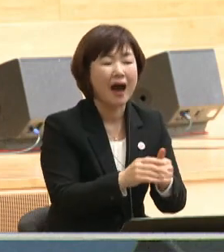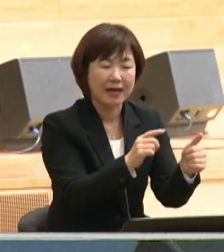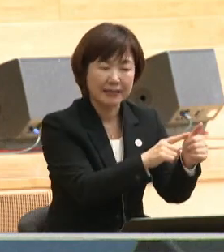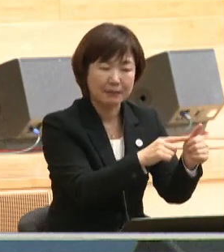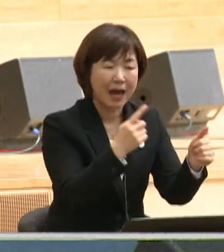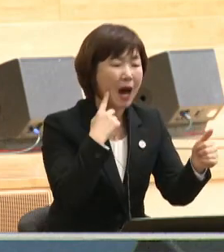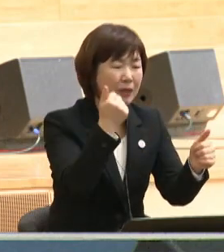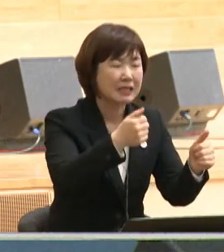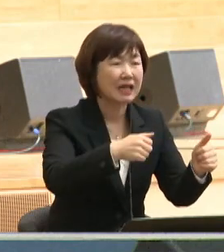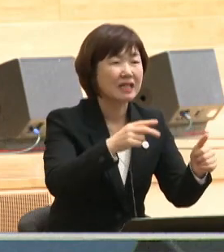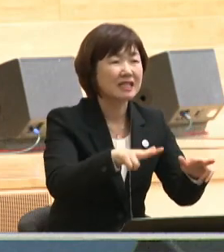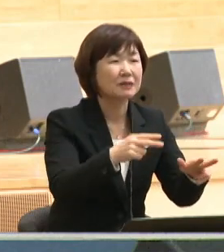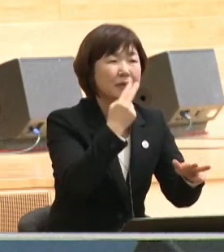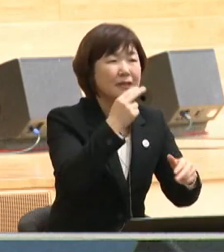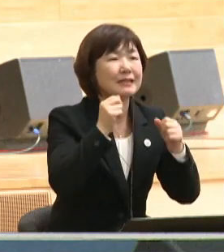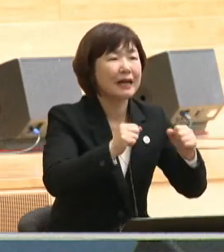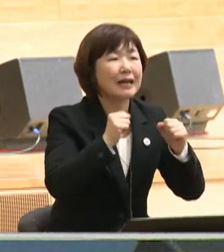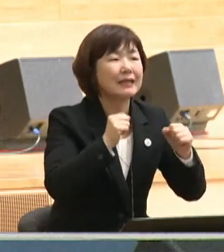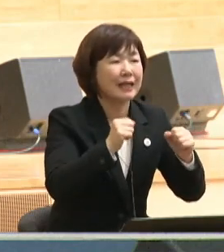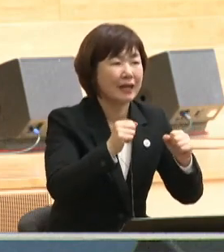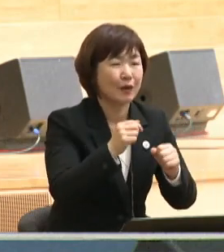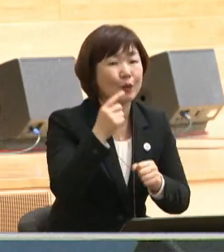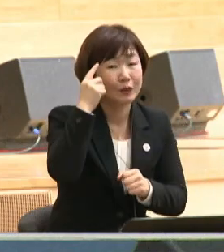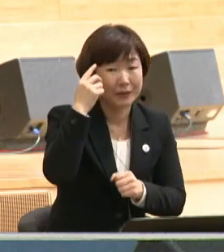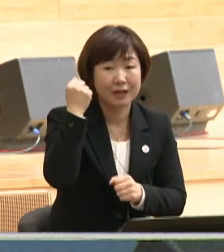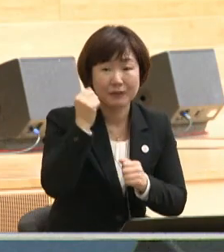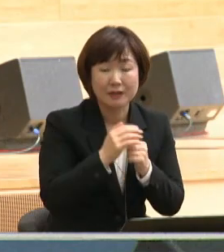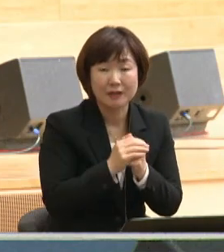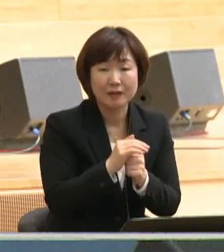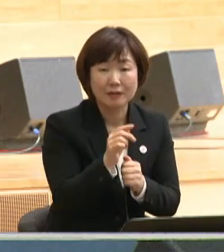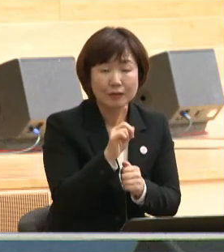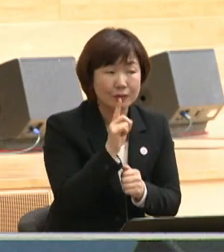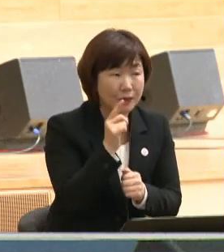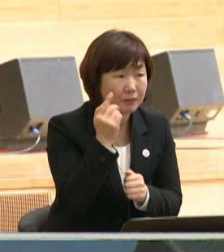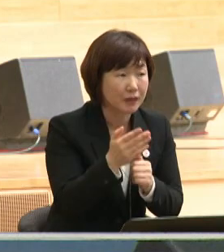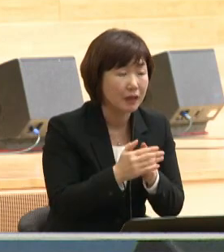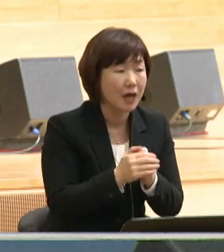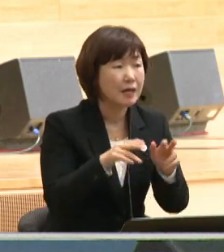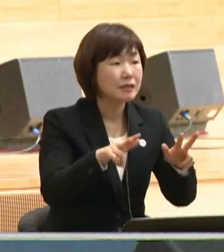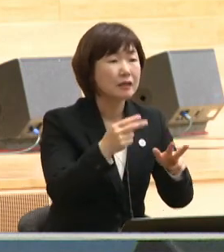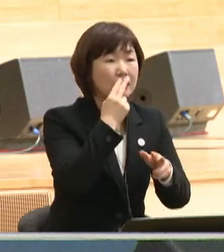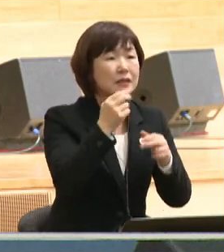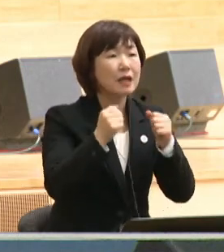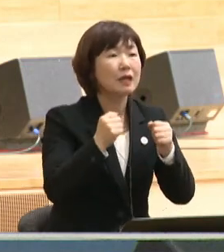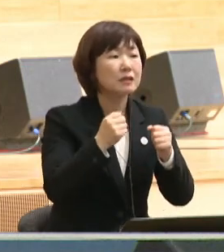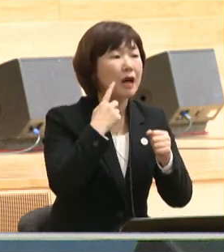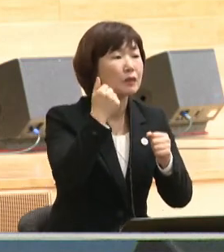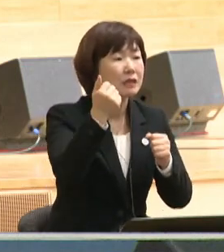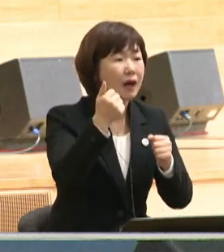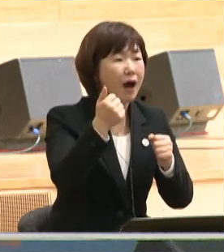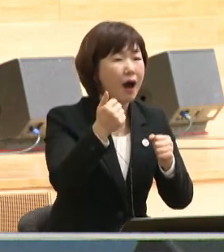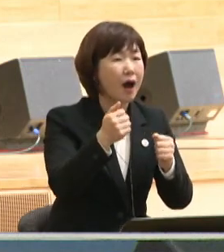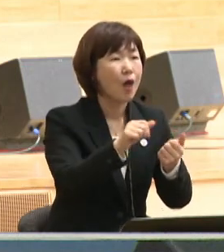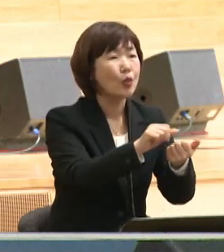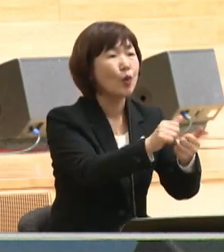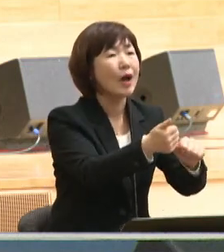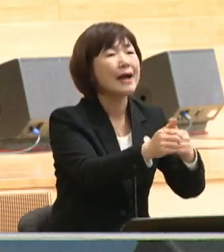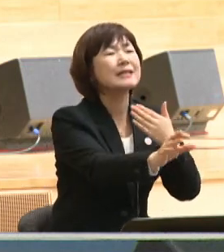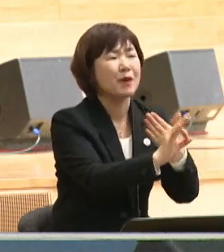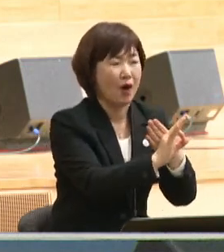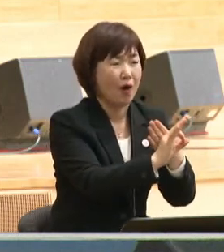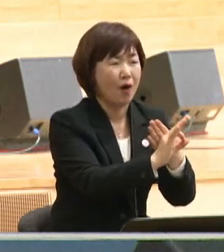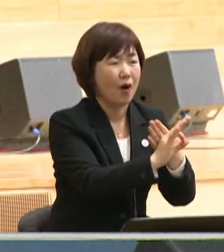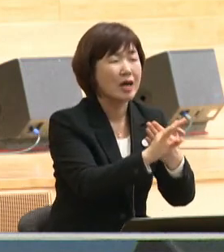아버지가 아직 살아 있을 것이다라고 보는 거예요 무슨 이야기죠 지금 살아계신이 아버지가 돌아가시며